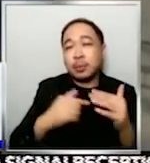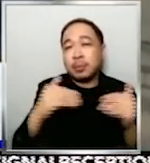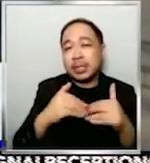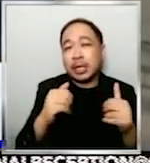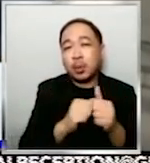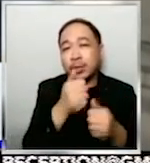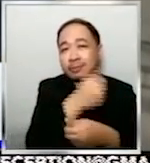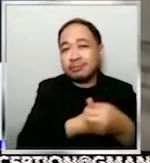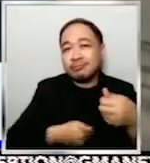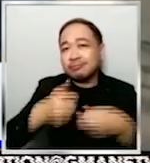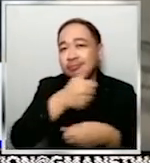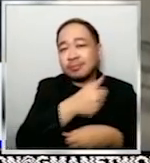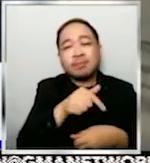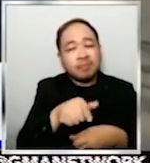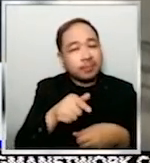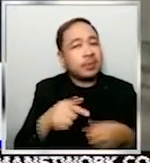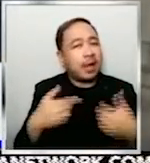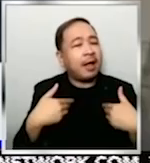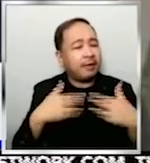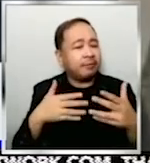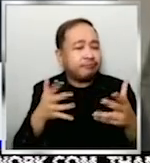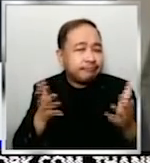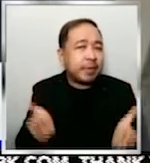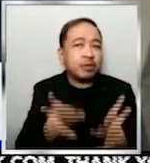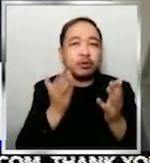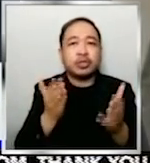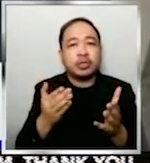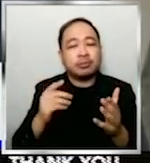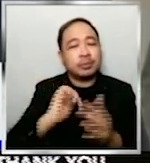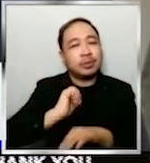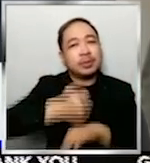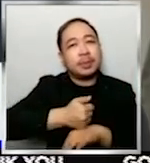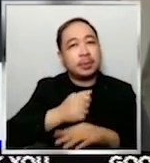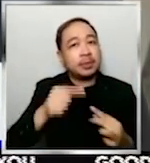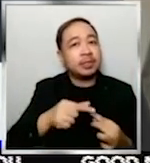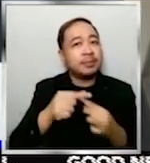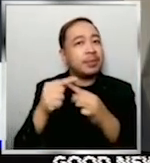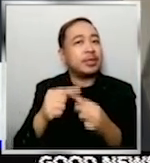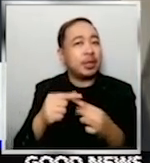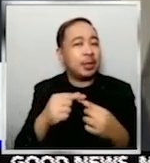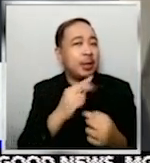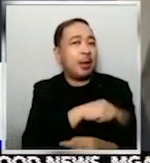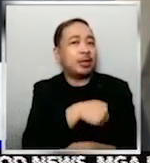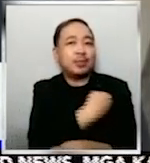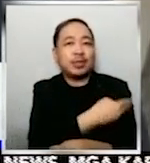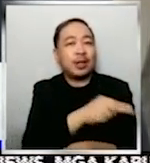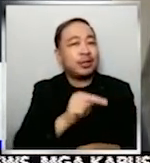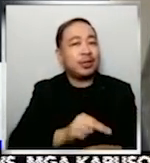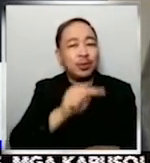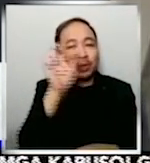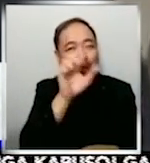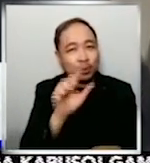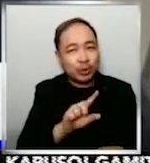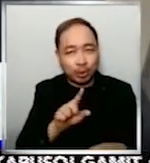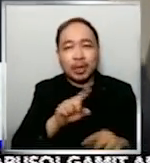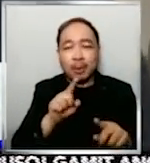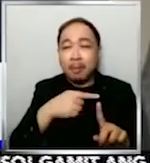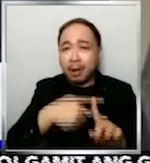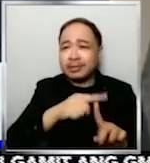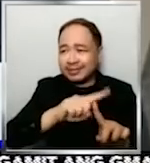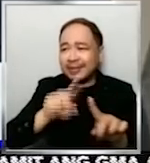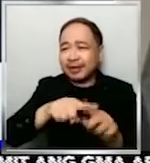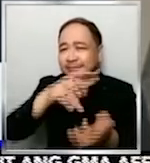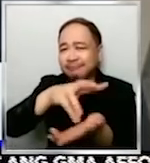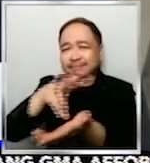ni Ejercito na makapagpatayo ng mga special healthcare facilities sa Northern Luzon at iba pang bahagi ng bansa para makatanggap ng advanced